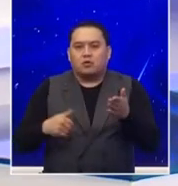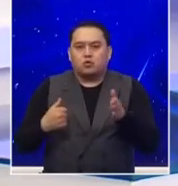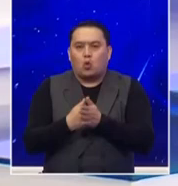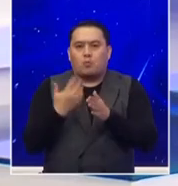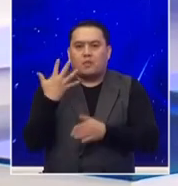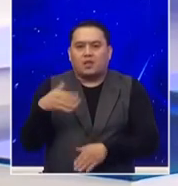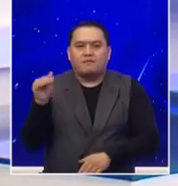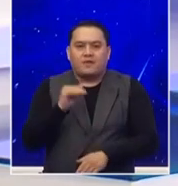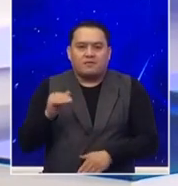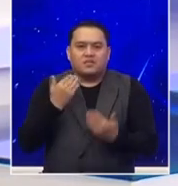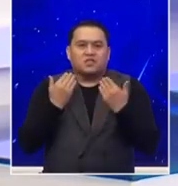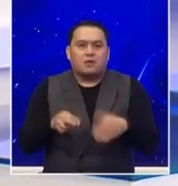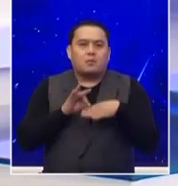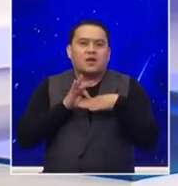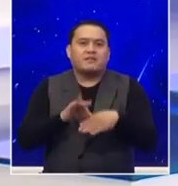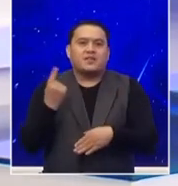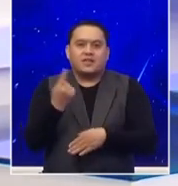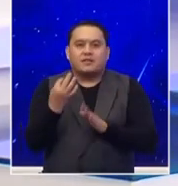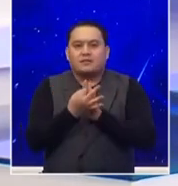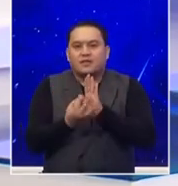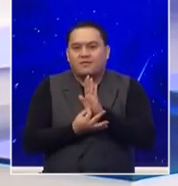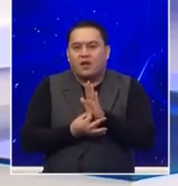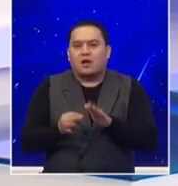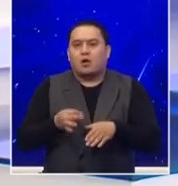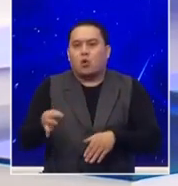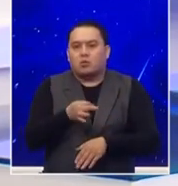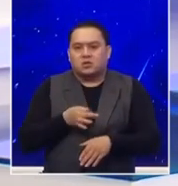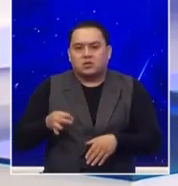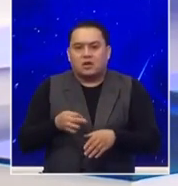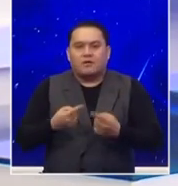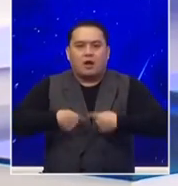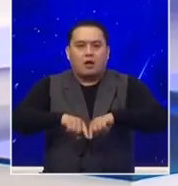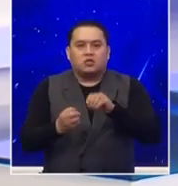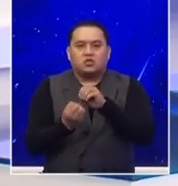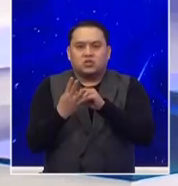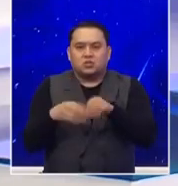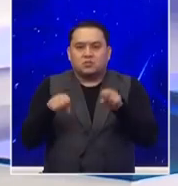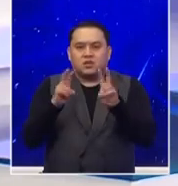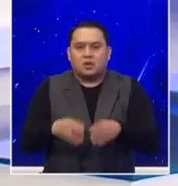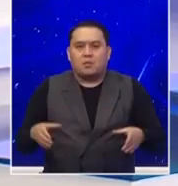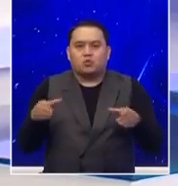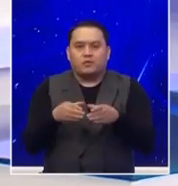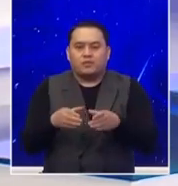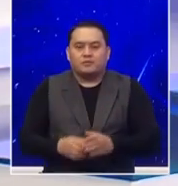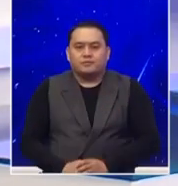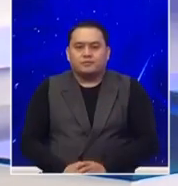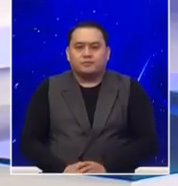5 февраля. Всего для проведения единого национального тестирования в области организованы 14 специальных